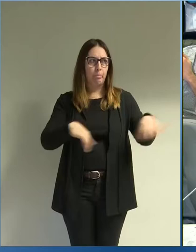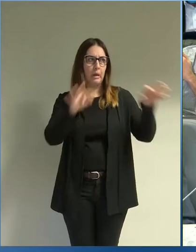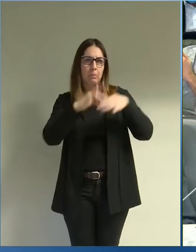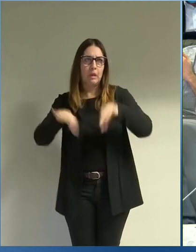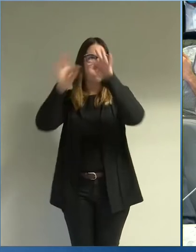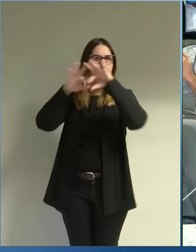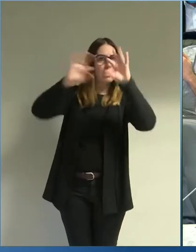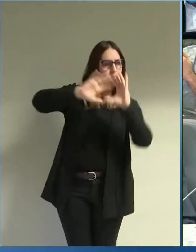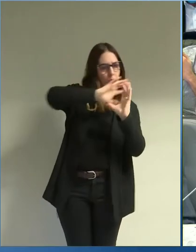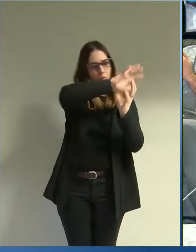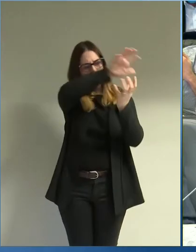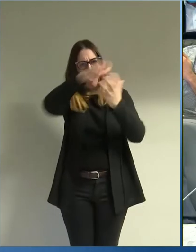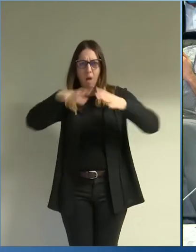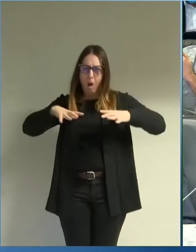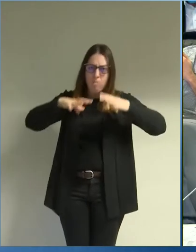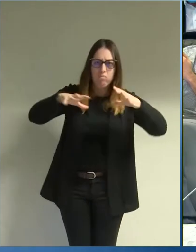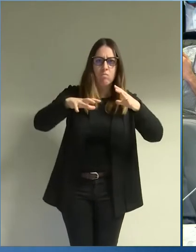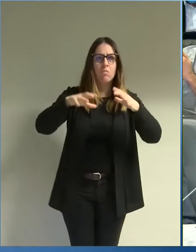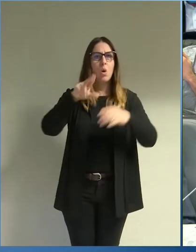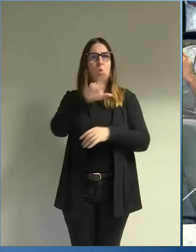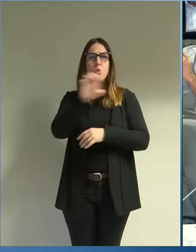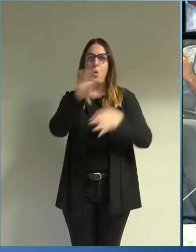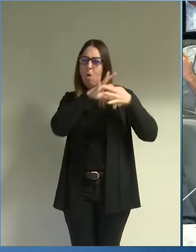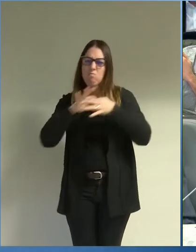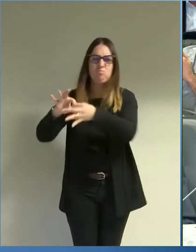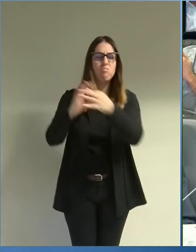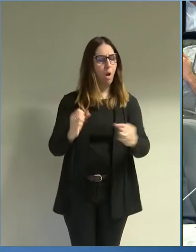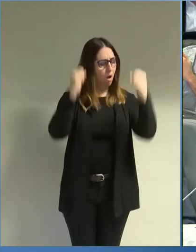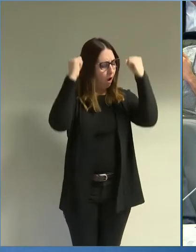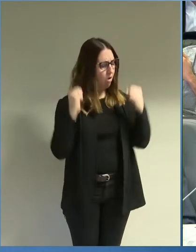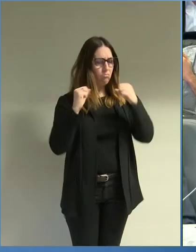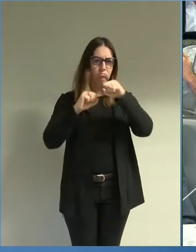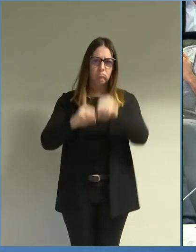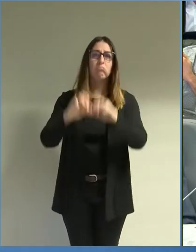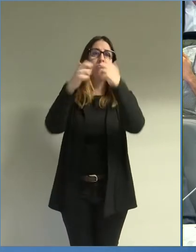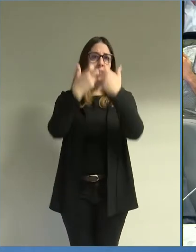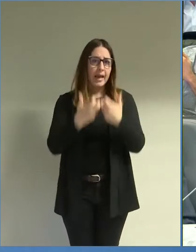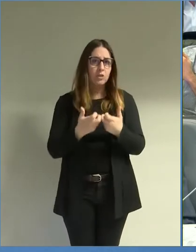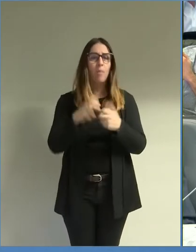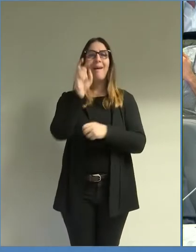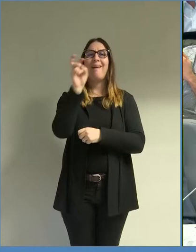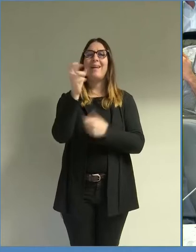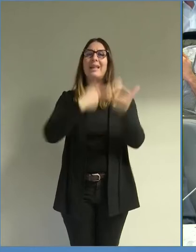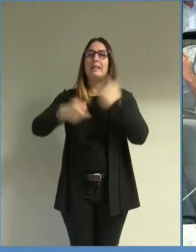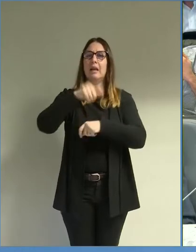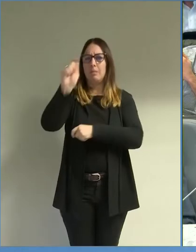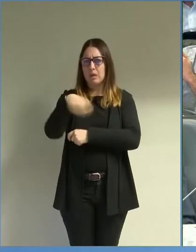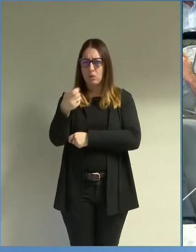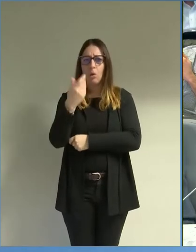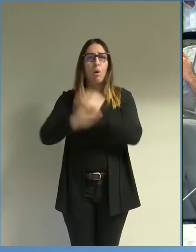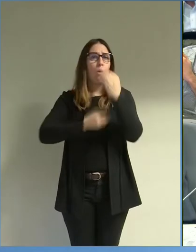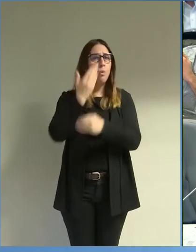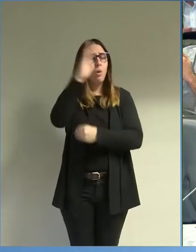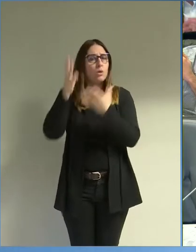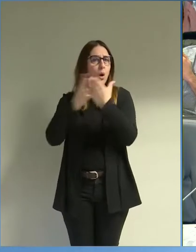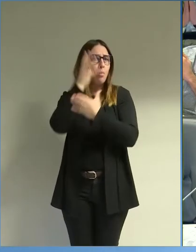à travers le monde et une union européenne solide et puissante sur le sujet quelques exemples le green deal bien sûr ou encore tous les projets portés